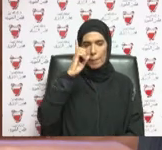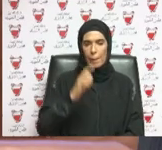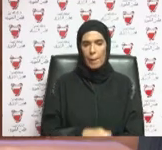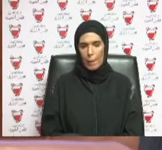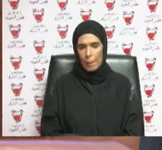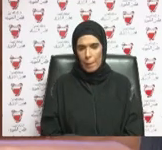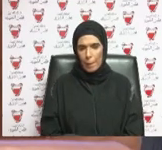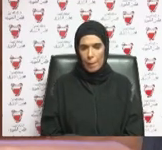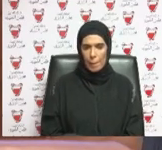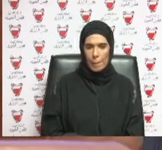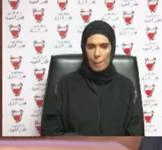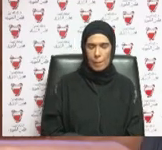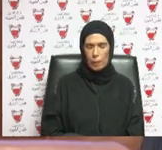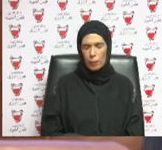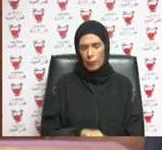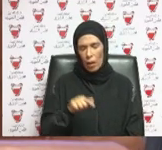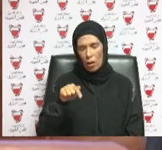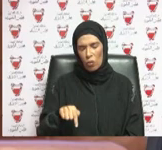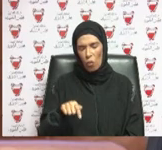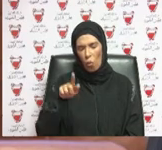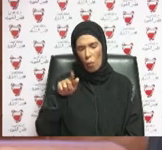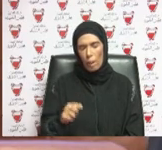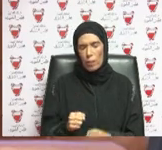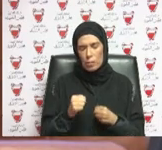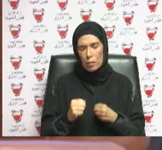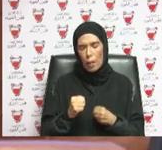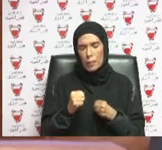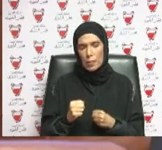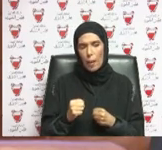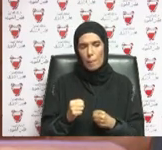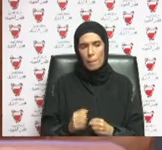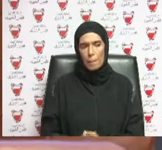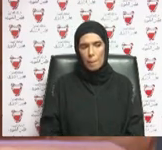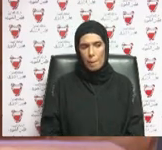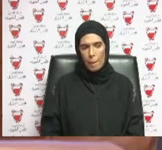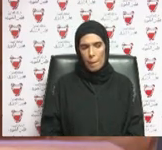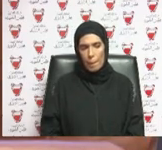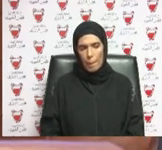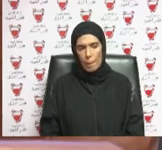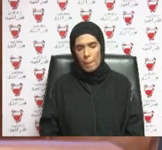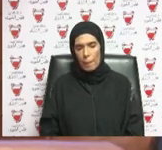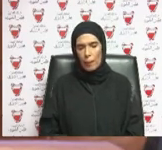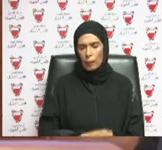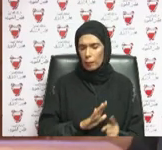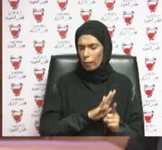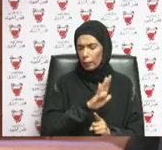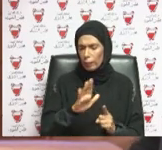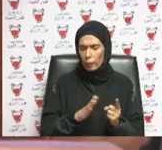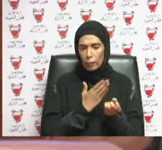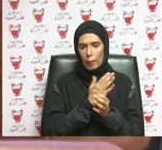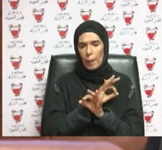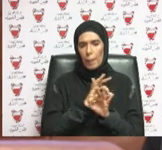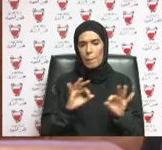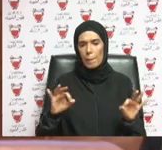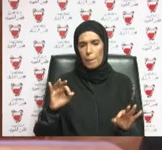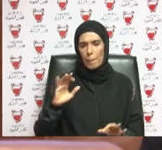إن هذا المصاب الجلل الذي تمر به البحرين أثر فينا جميعا